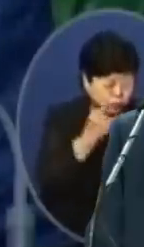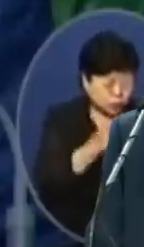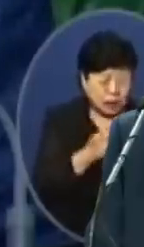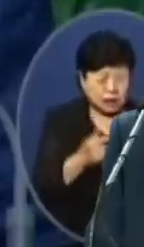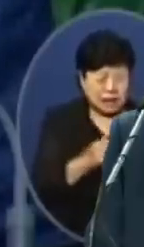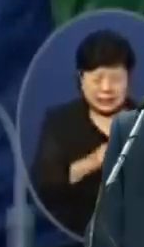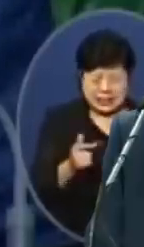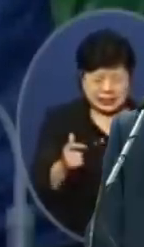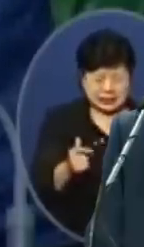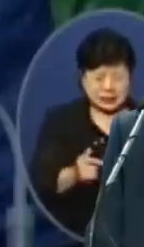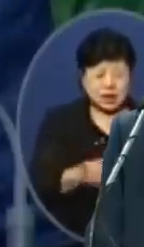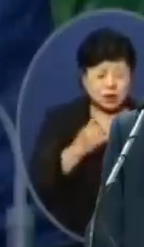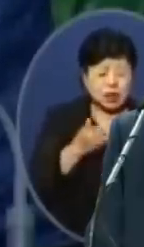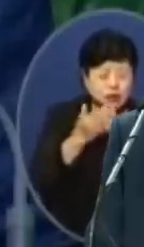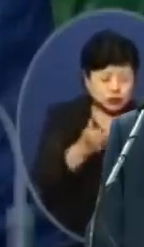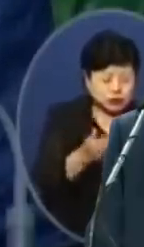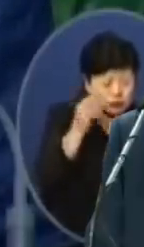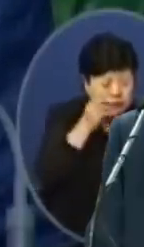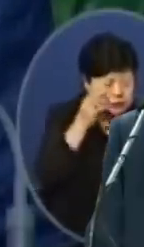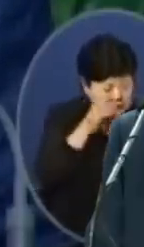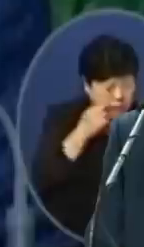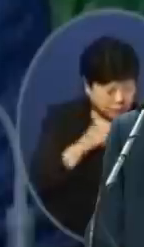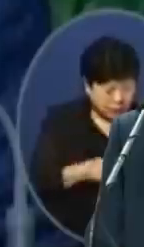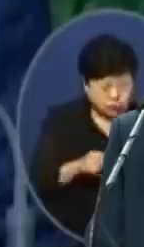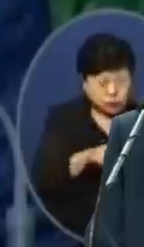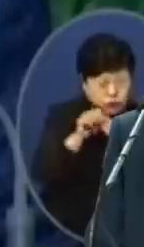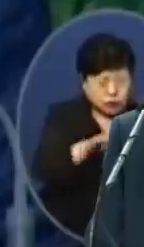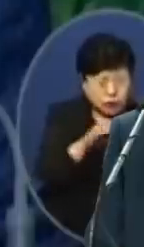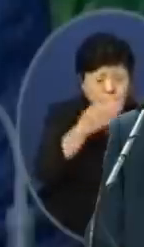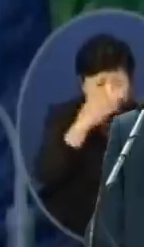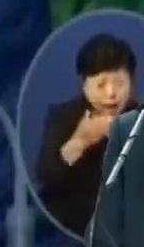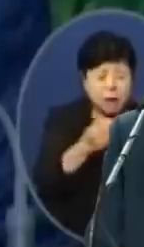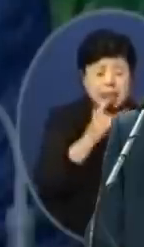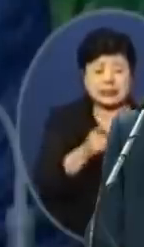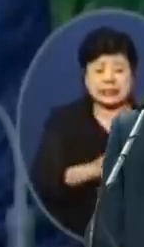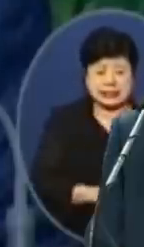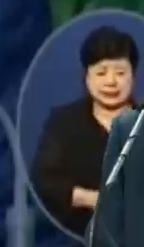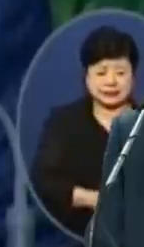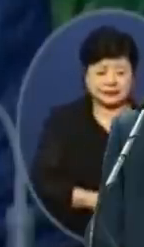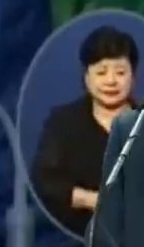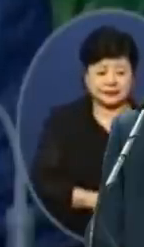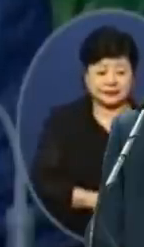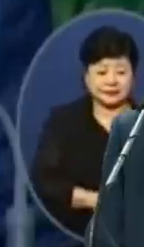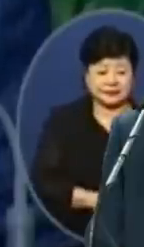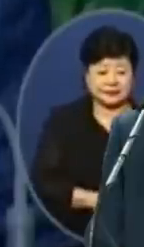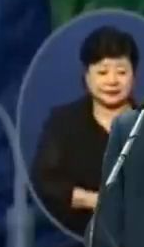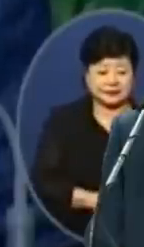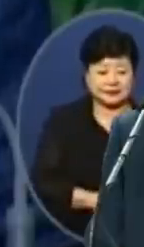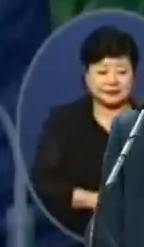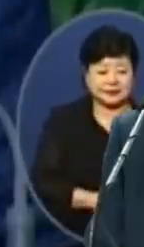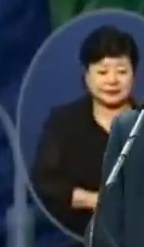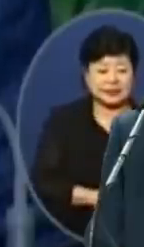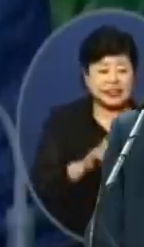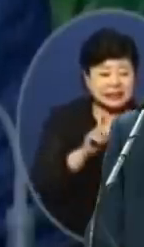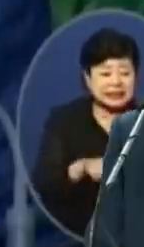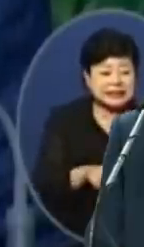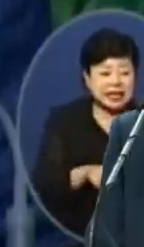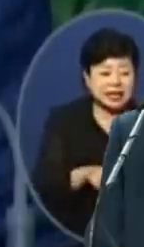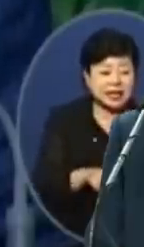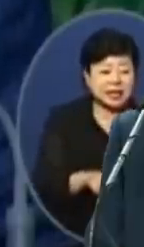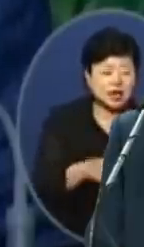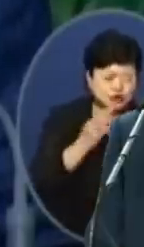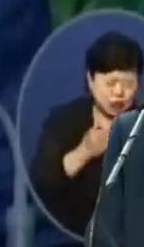도와주겠느냐. 구하라 주실 것이요, 찾아라 찾을 것이요, 문을 두드려 열 것이라고 말했지 않느냐. 이 시간에 우리 둘이